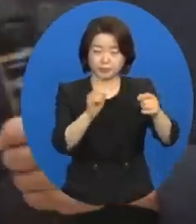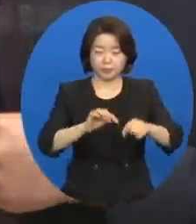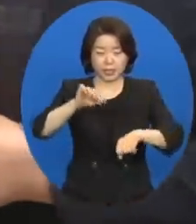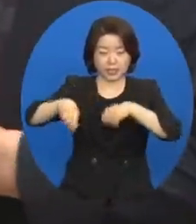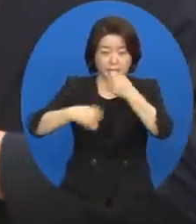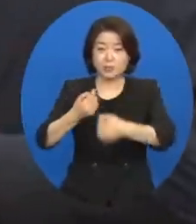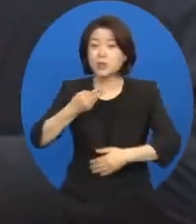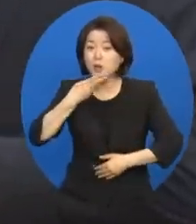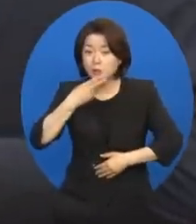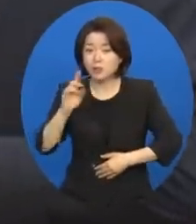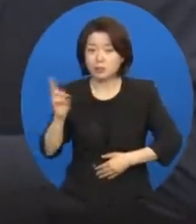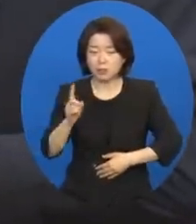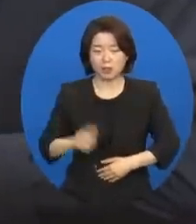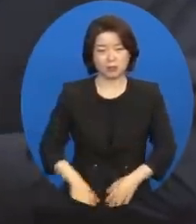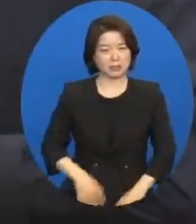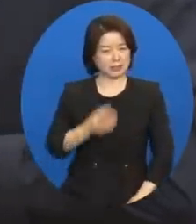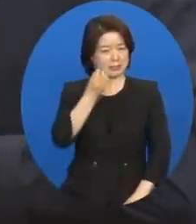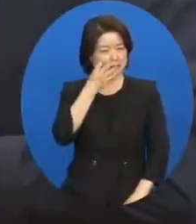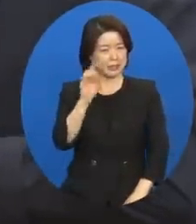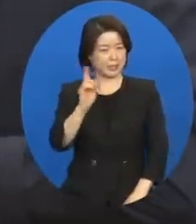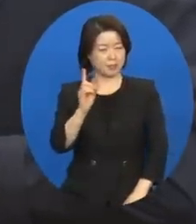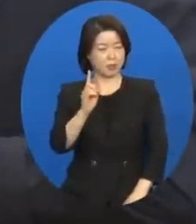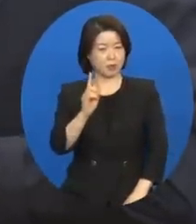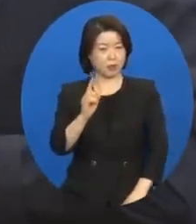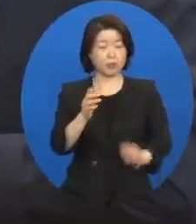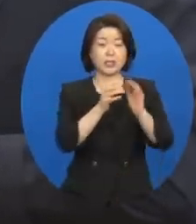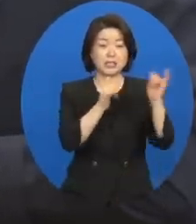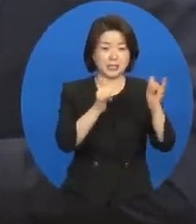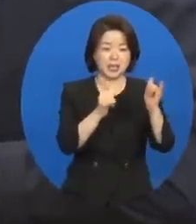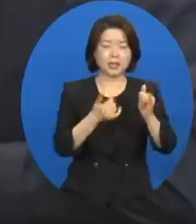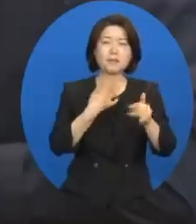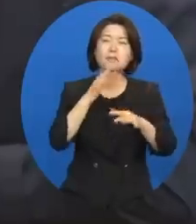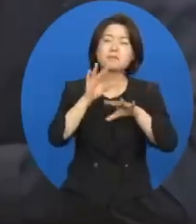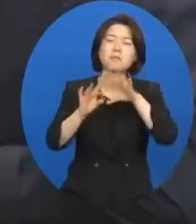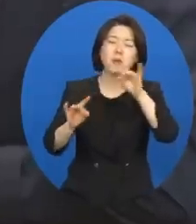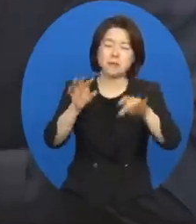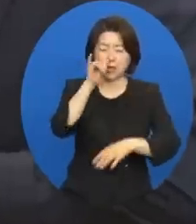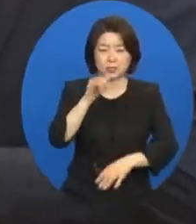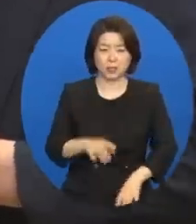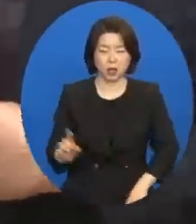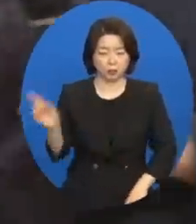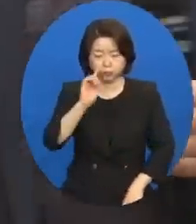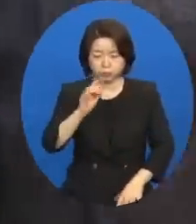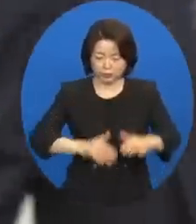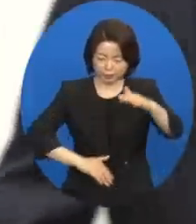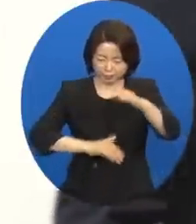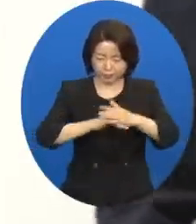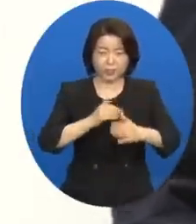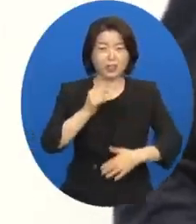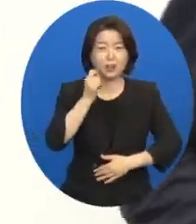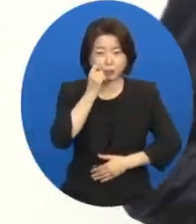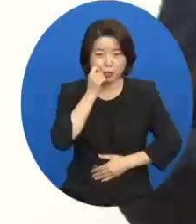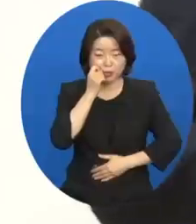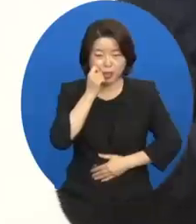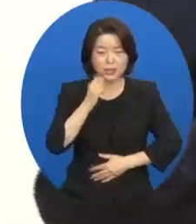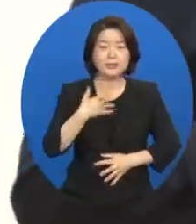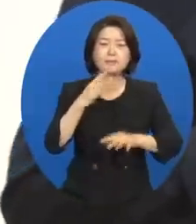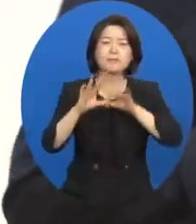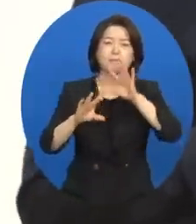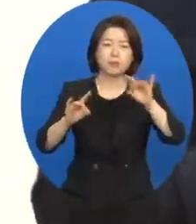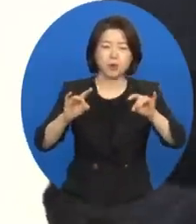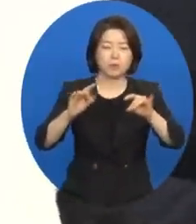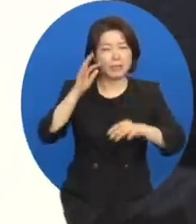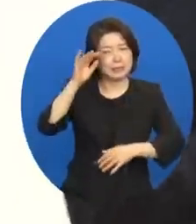짐승에게는 없는, 이상하게도 우리 인생은 이 목마름, 무엇으로도 채워지지 않는 목마름이 우리